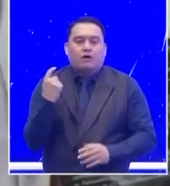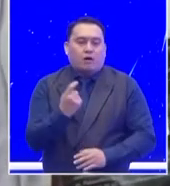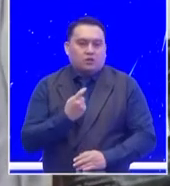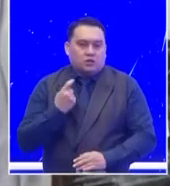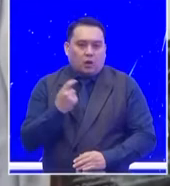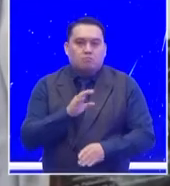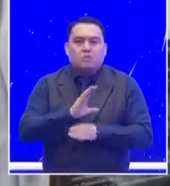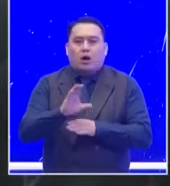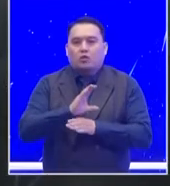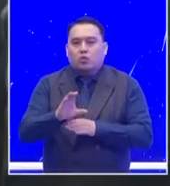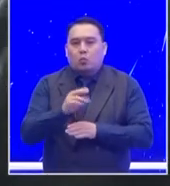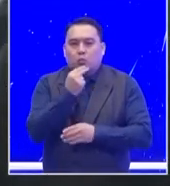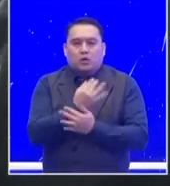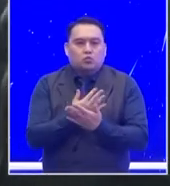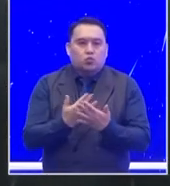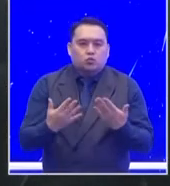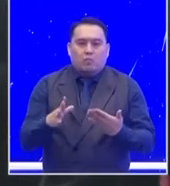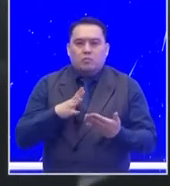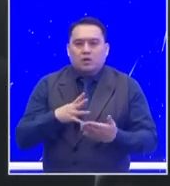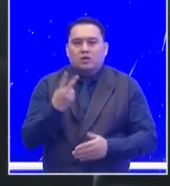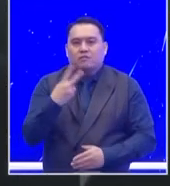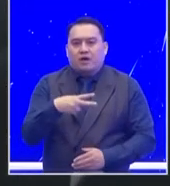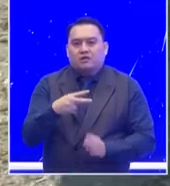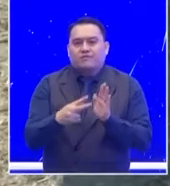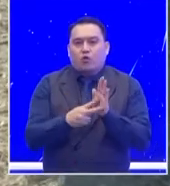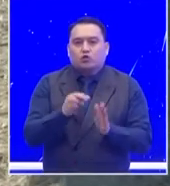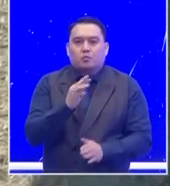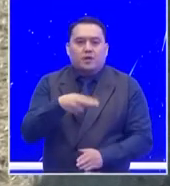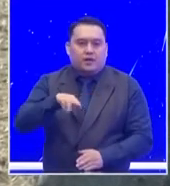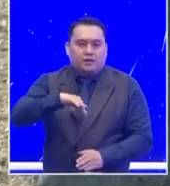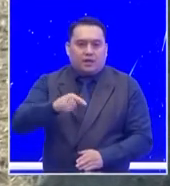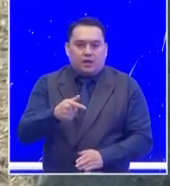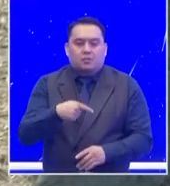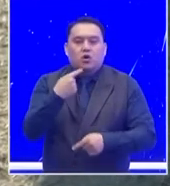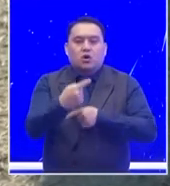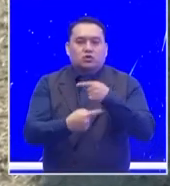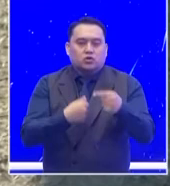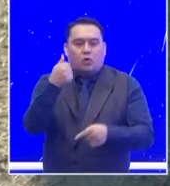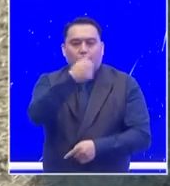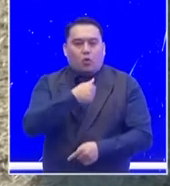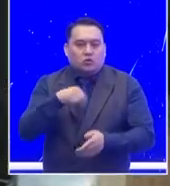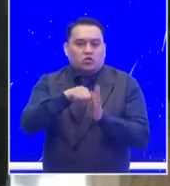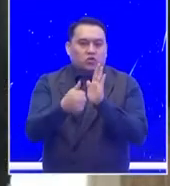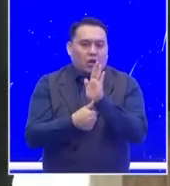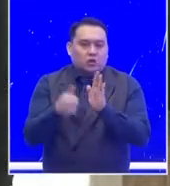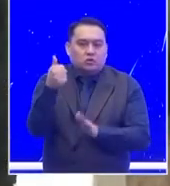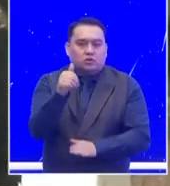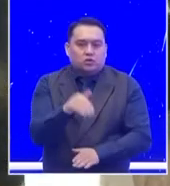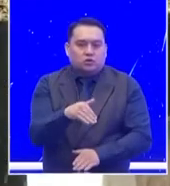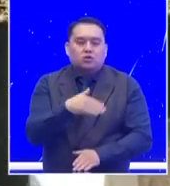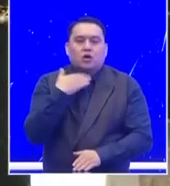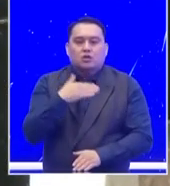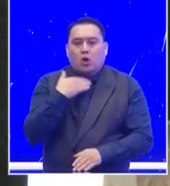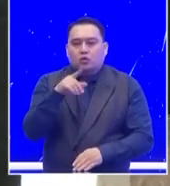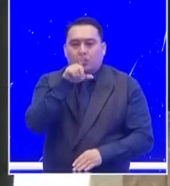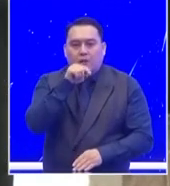сферы. Производство продукции этой отрасли составило более 28 миллиардов тенге. За минувший год было произведено 16 тысяч тонн мяса скота и